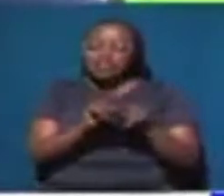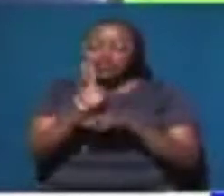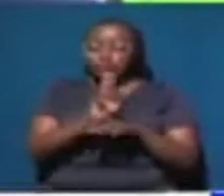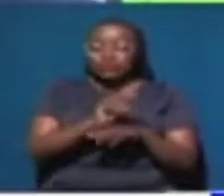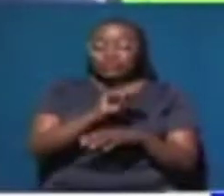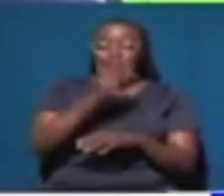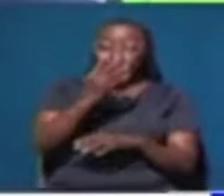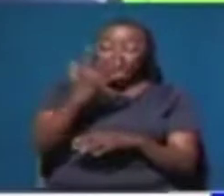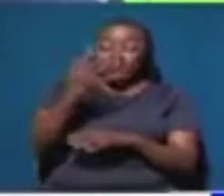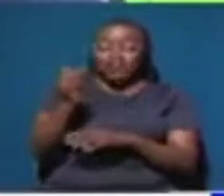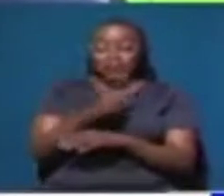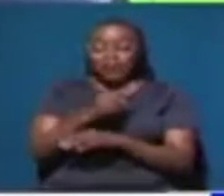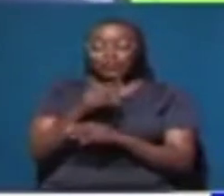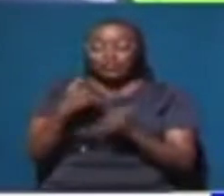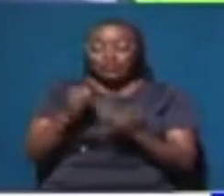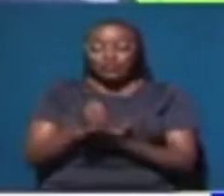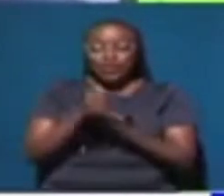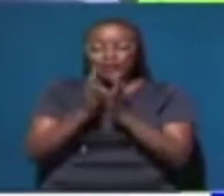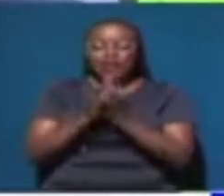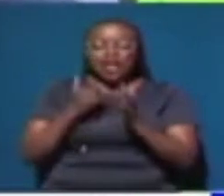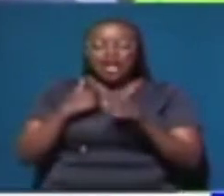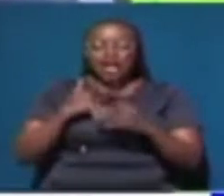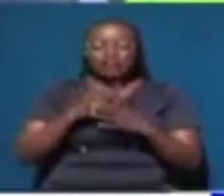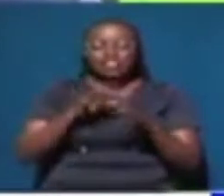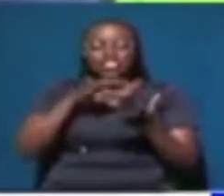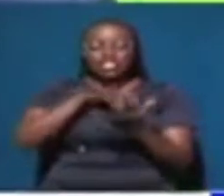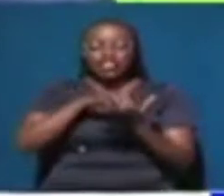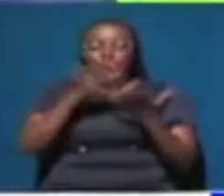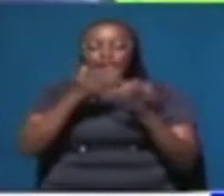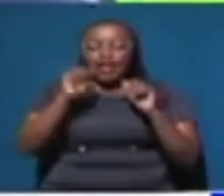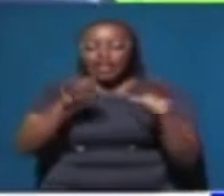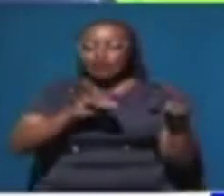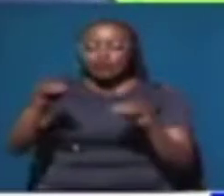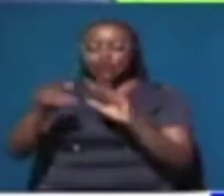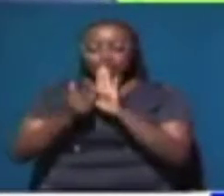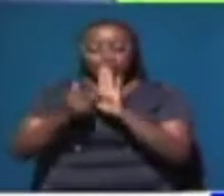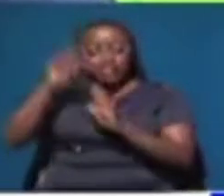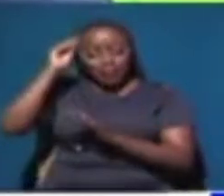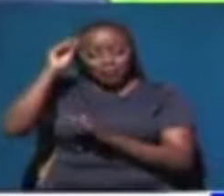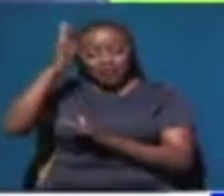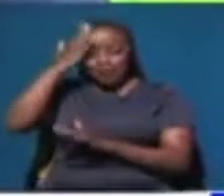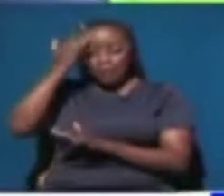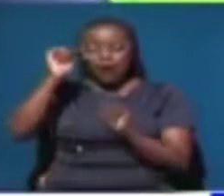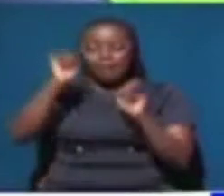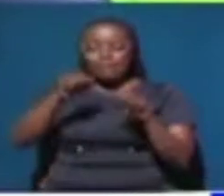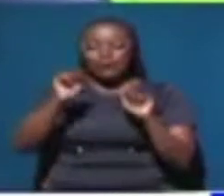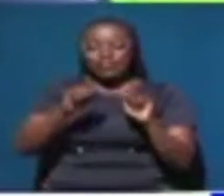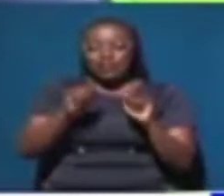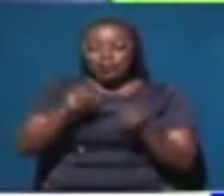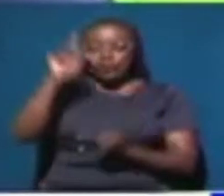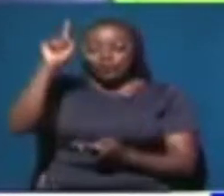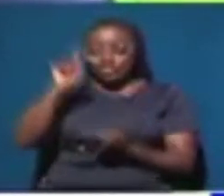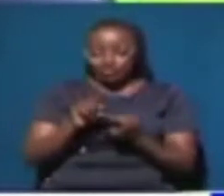tũkũgeria mũno gũteithĩrĩria na kũgĩa na mobile station onakorwo nĩ handũ ta Kĩambu nĩguo tũhote